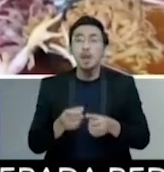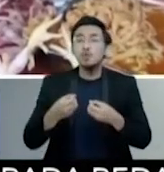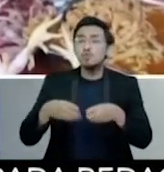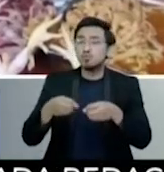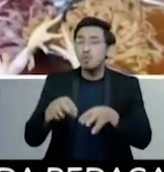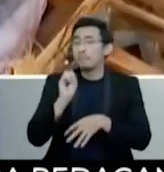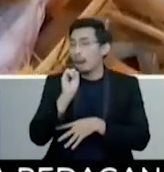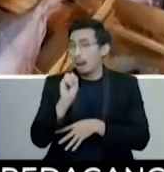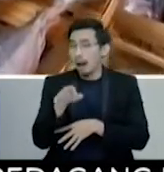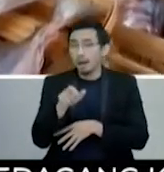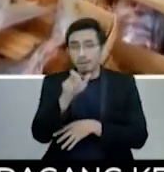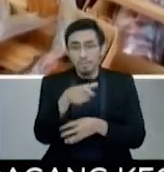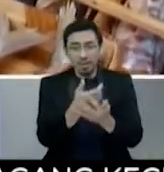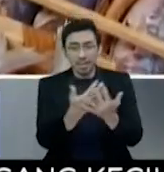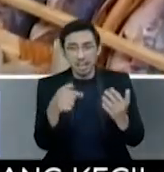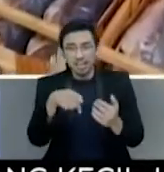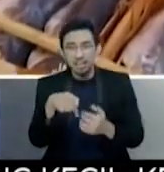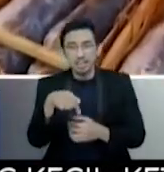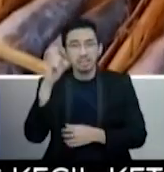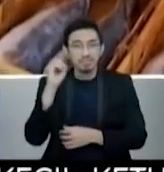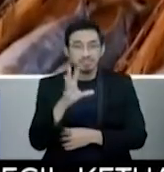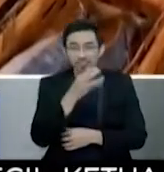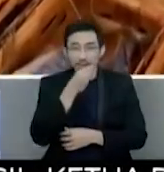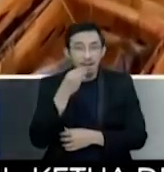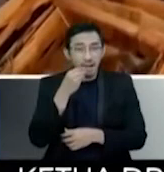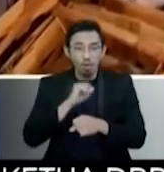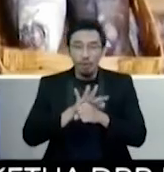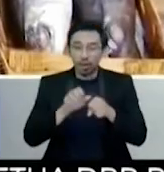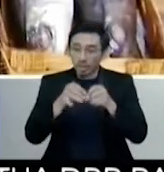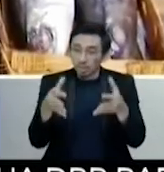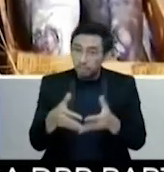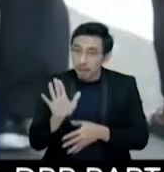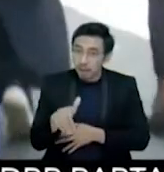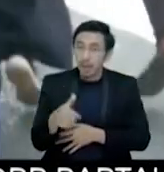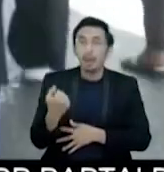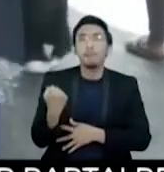di samping pandemi yang juga belum usai, semakin